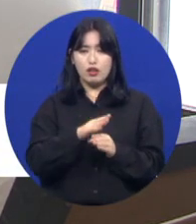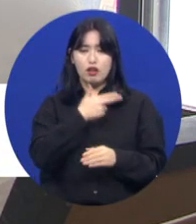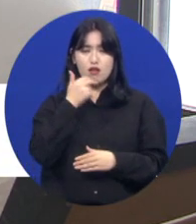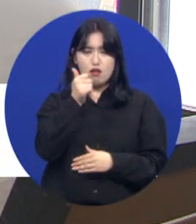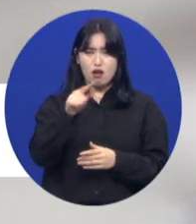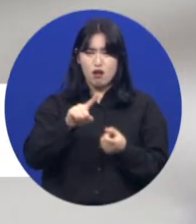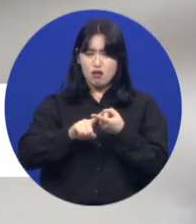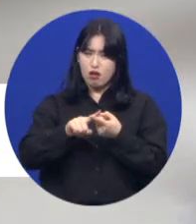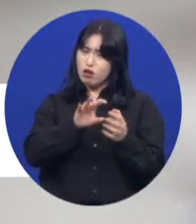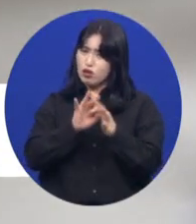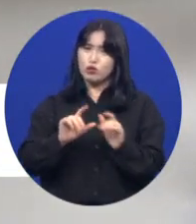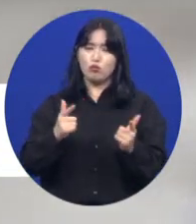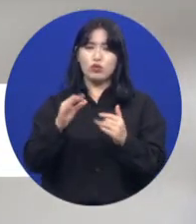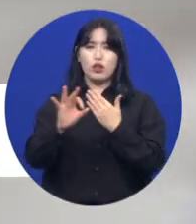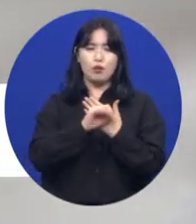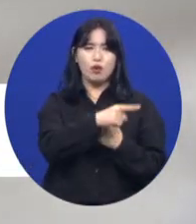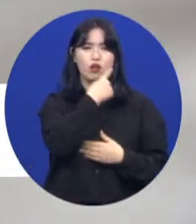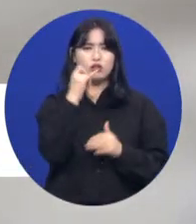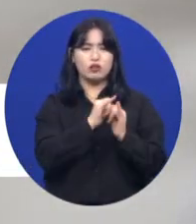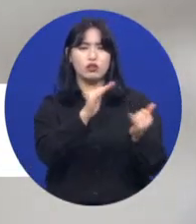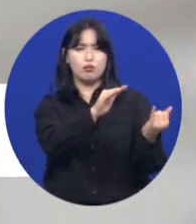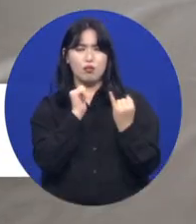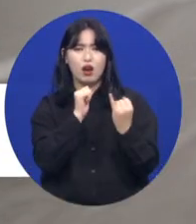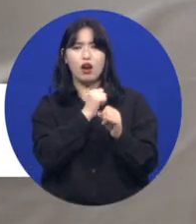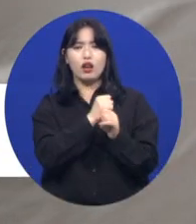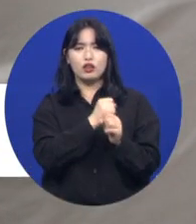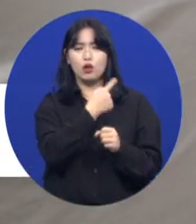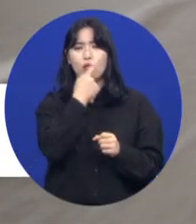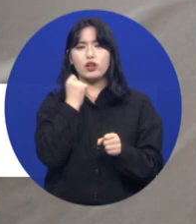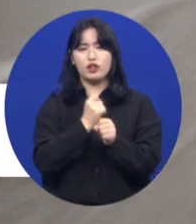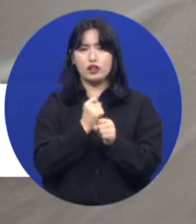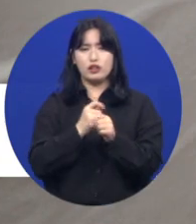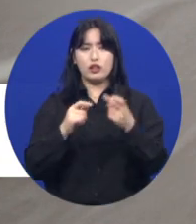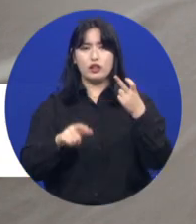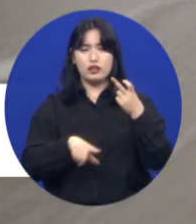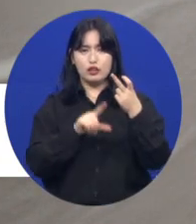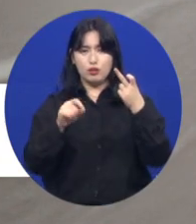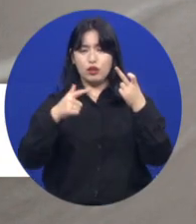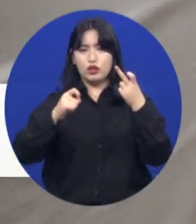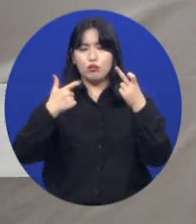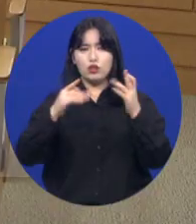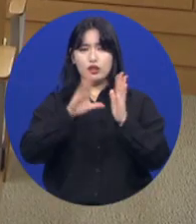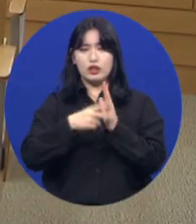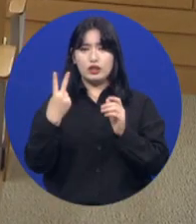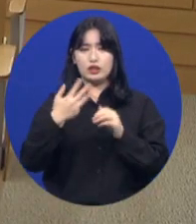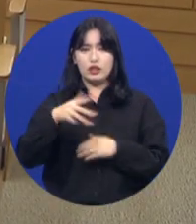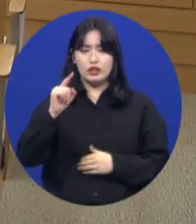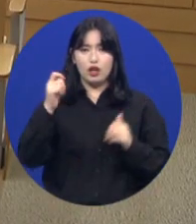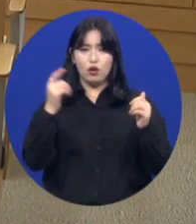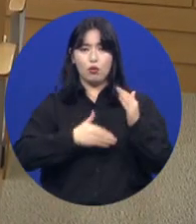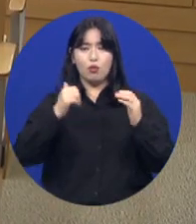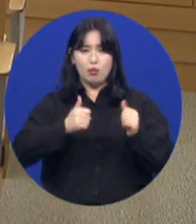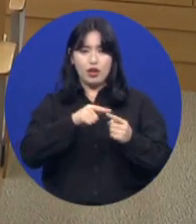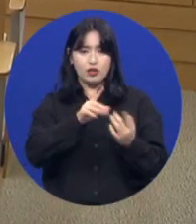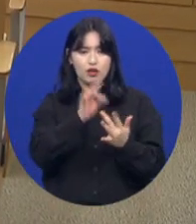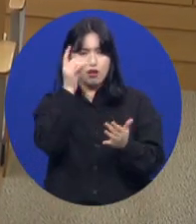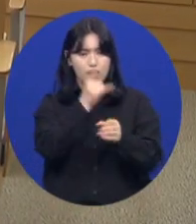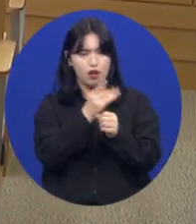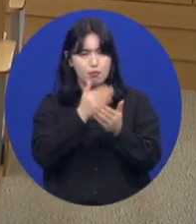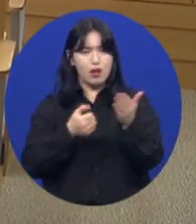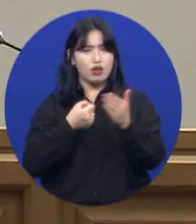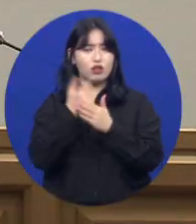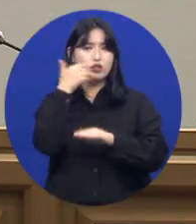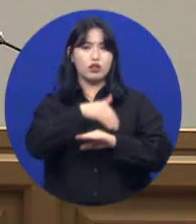계속 부인할 경우 고유정을 증인으로 불러 확인하겠다며 다음 달 16일 2차 공판에서 증인 채택 여부를